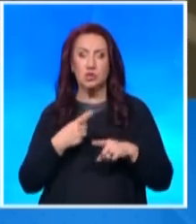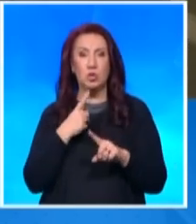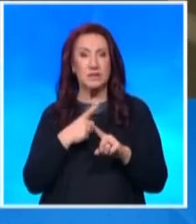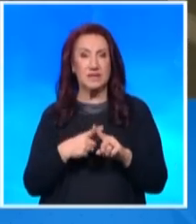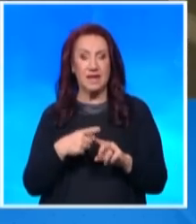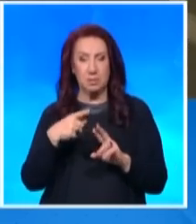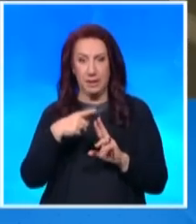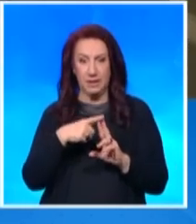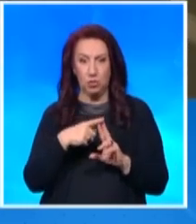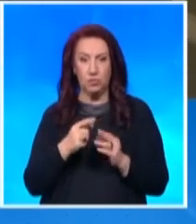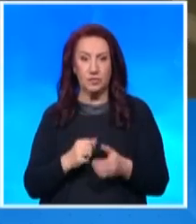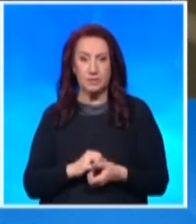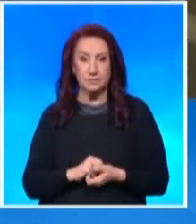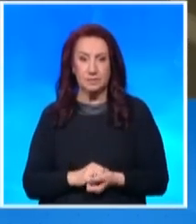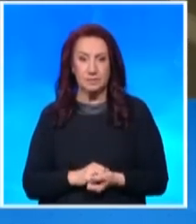Пендиков.